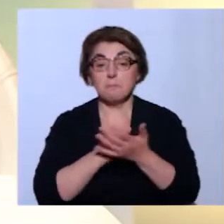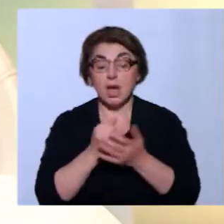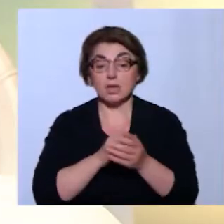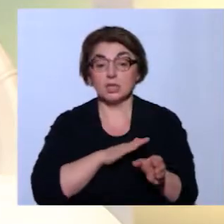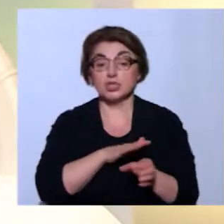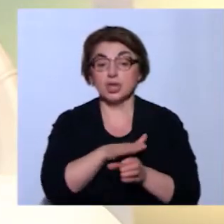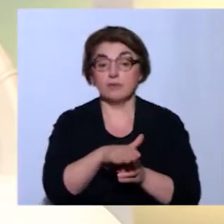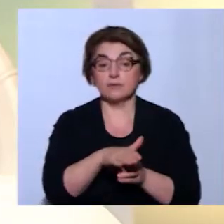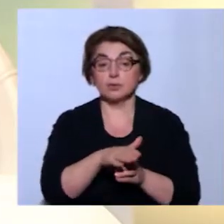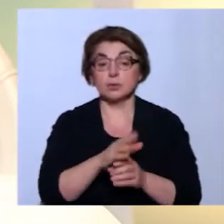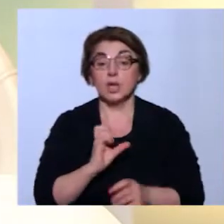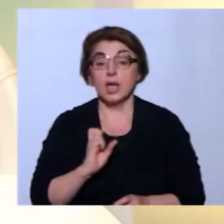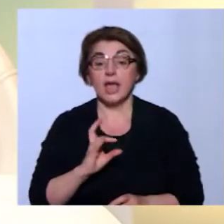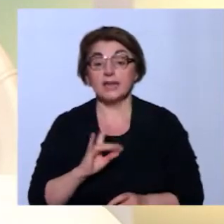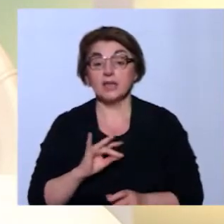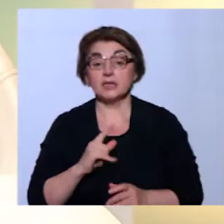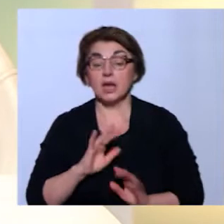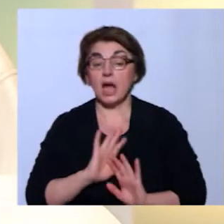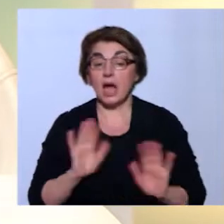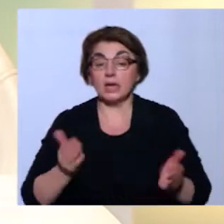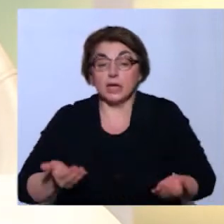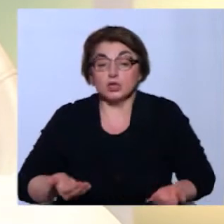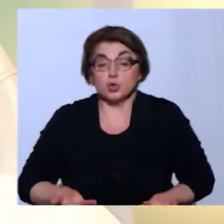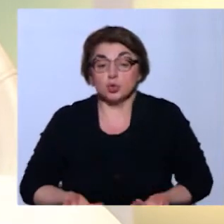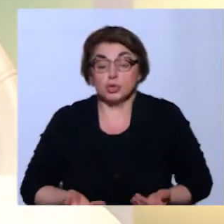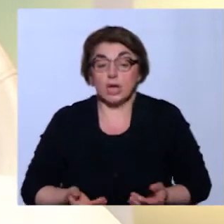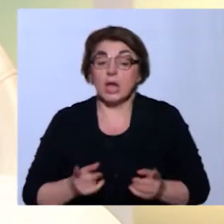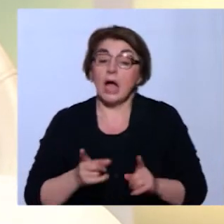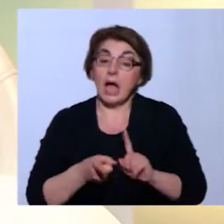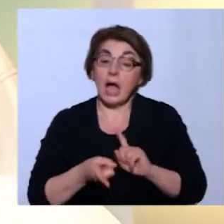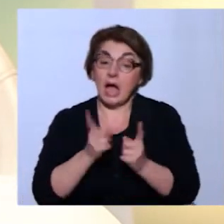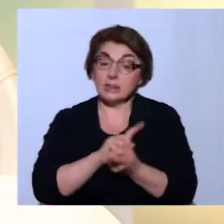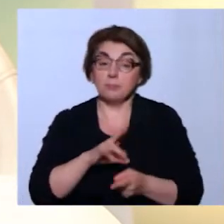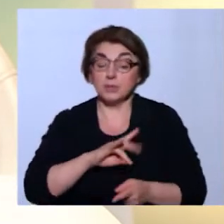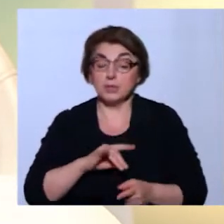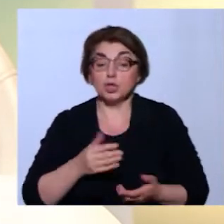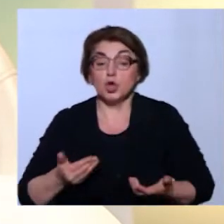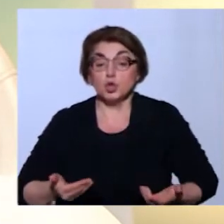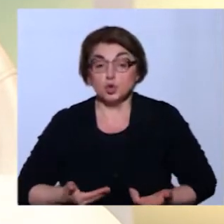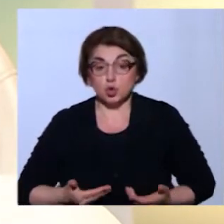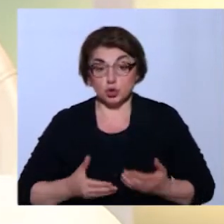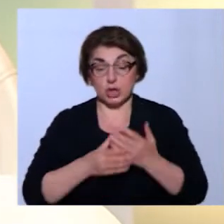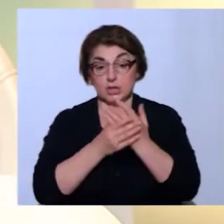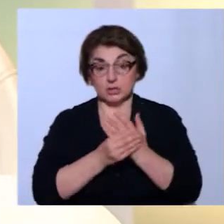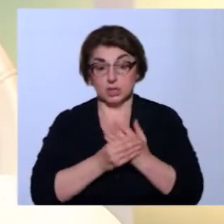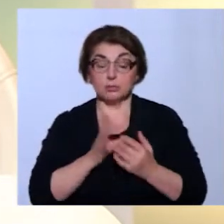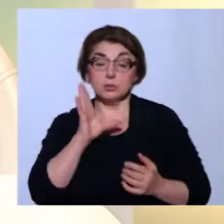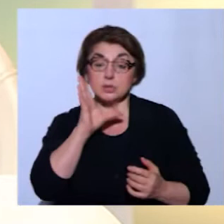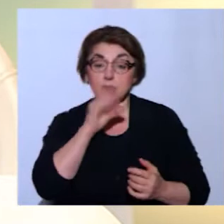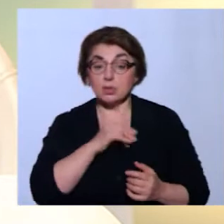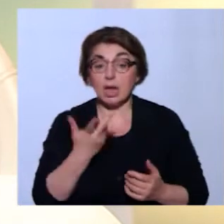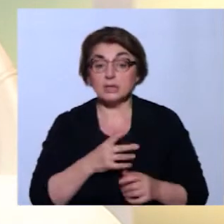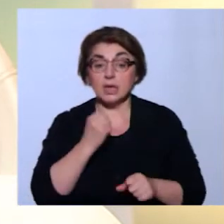ხო? ენერგია არის არაცოცხალი, ან ცოცხალი სხეულის უნარი რაღაც სამუშაო